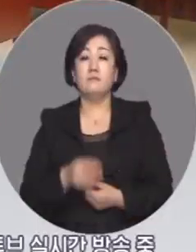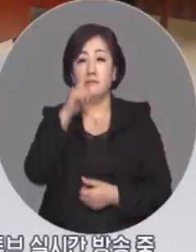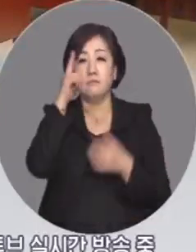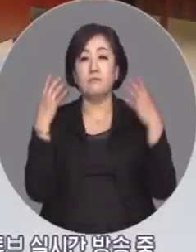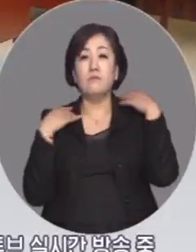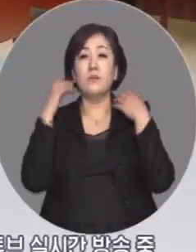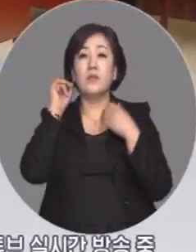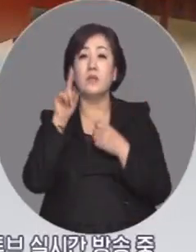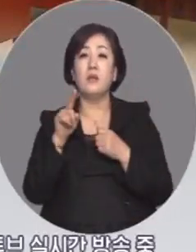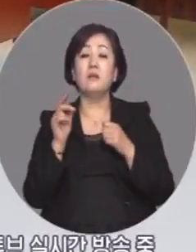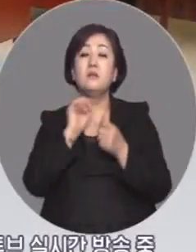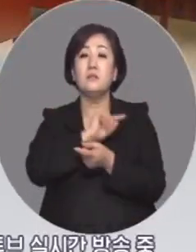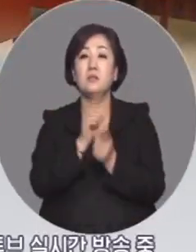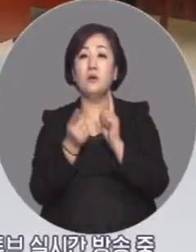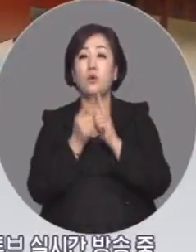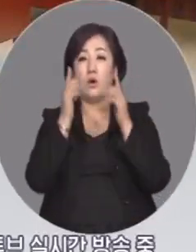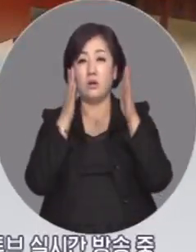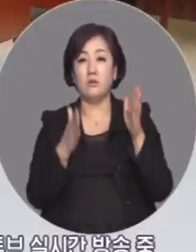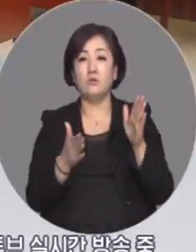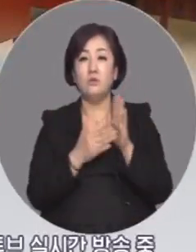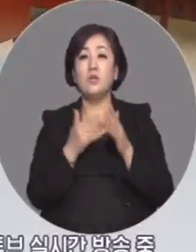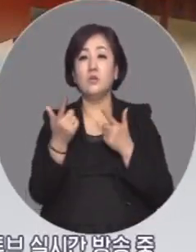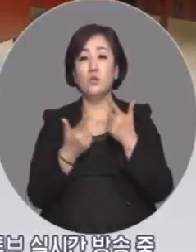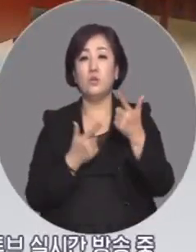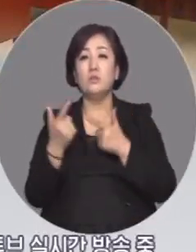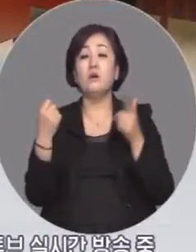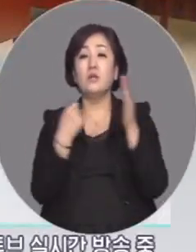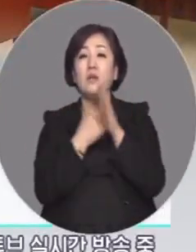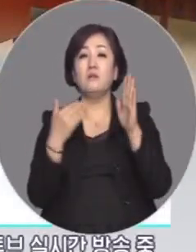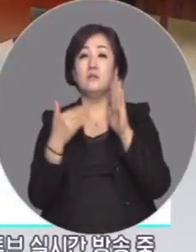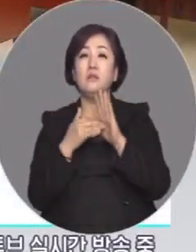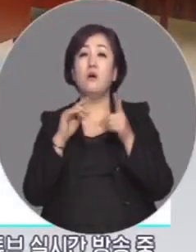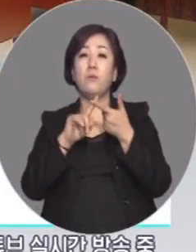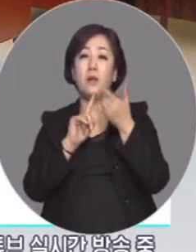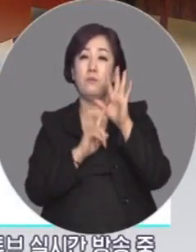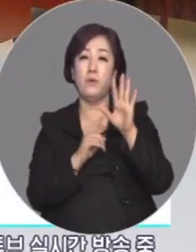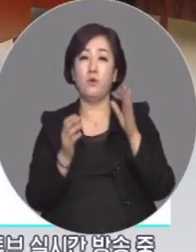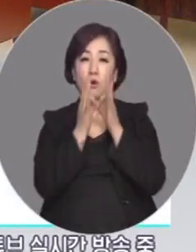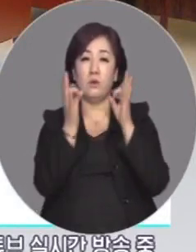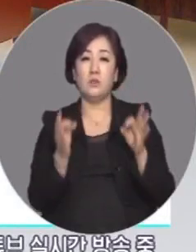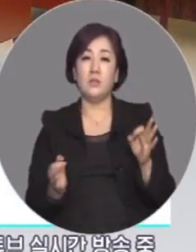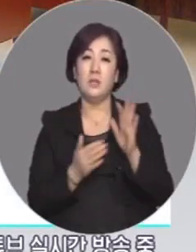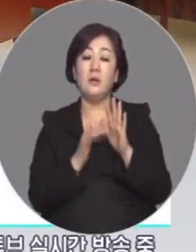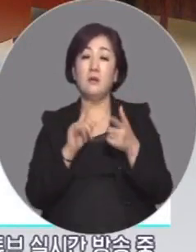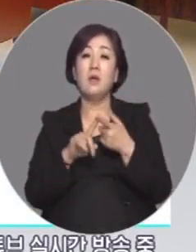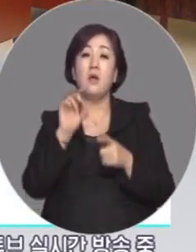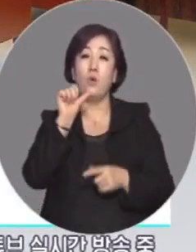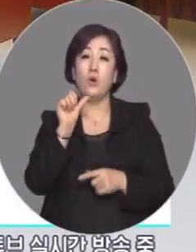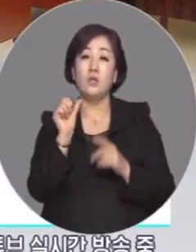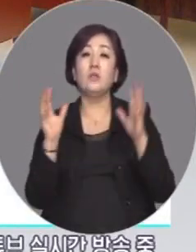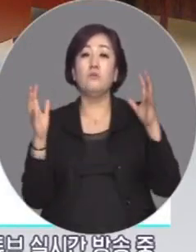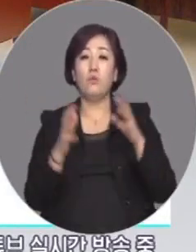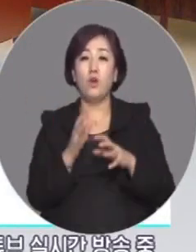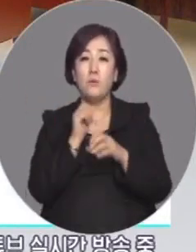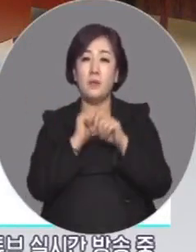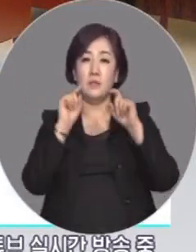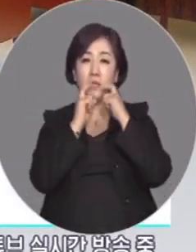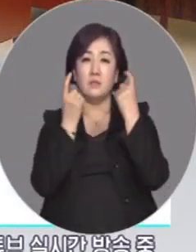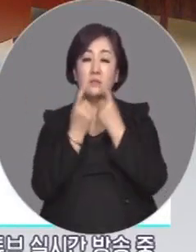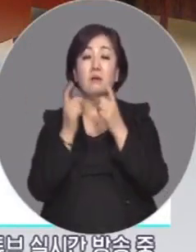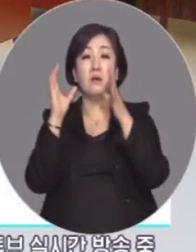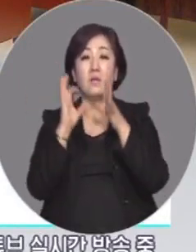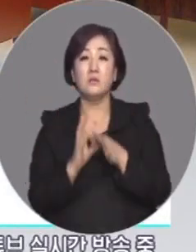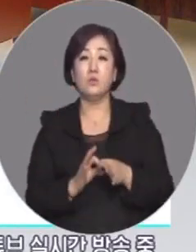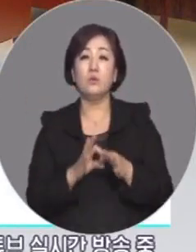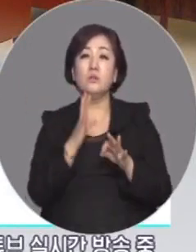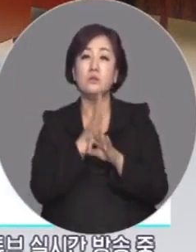정부가 내일 사회적 거리두기 조정안을 발표합니다. 거리두기 단계와 5인 이상 사적 모임 금지는 유지할